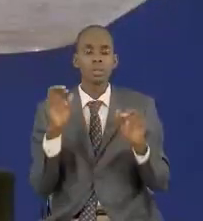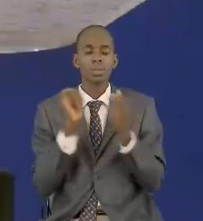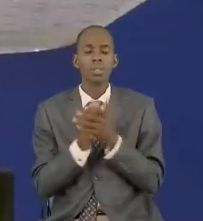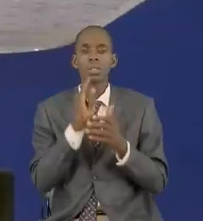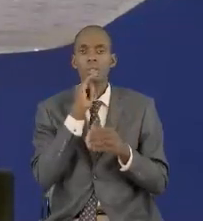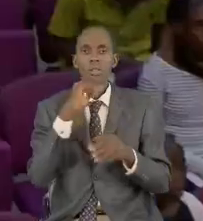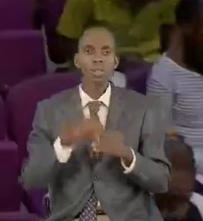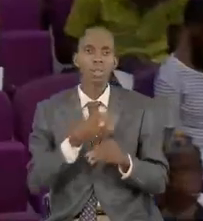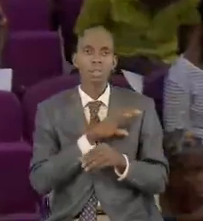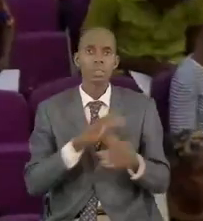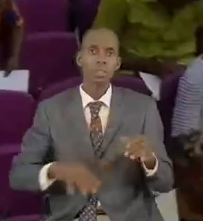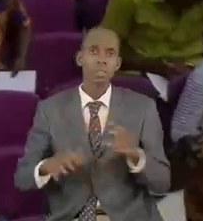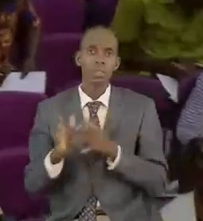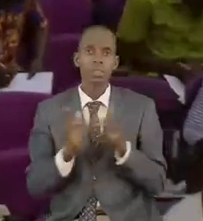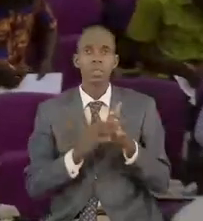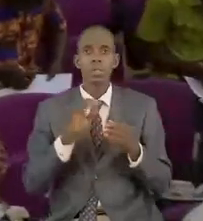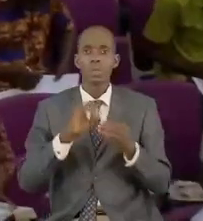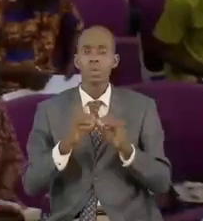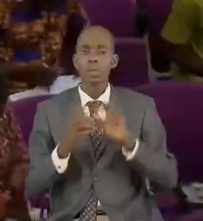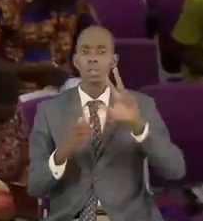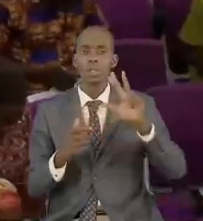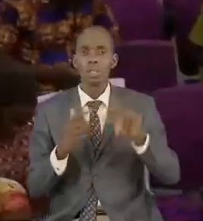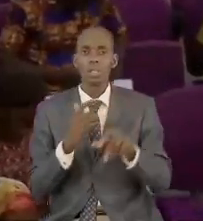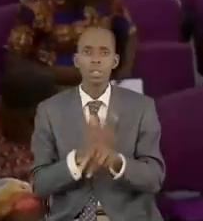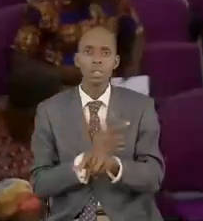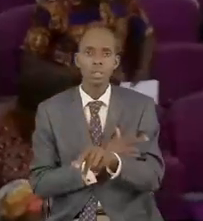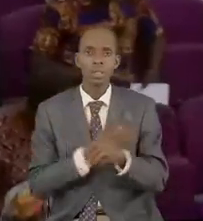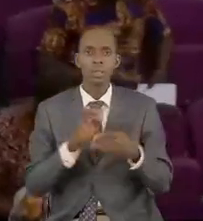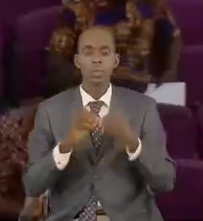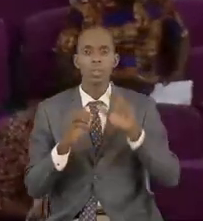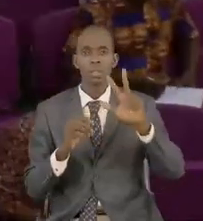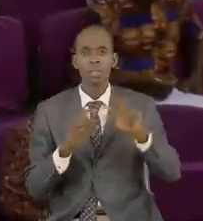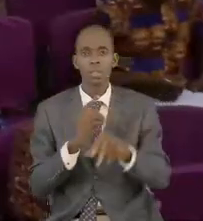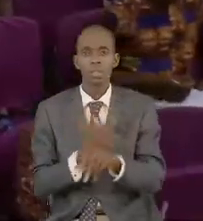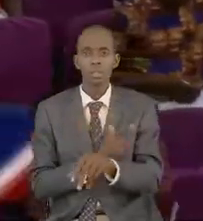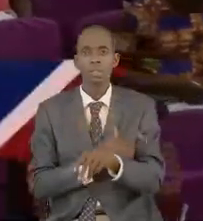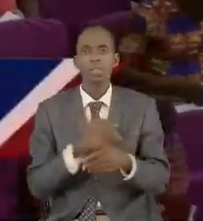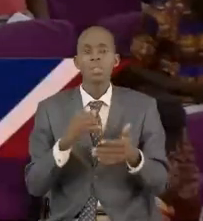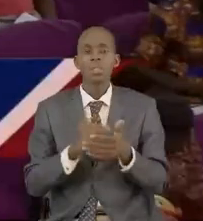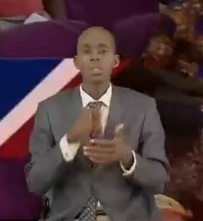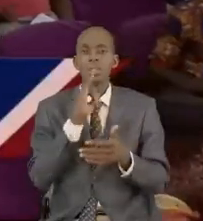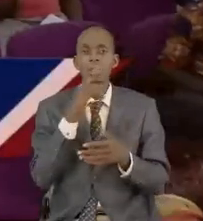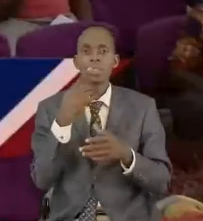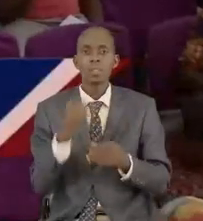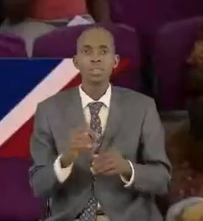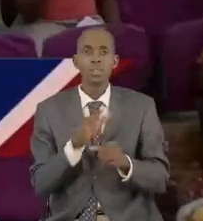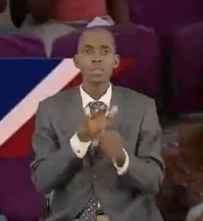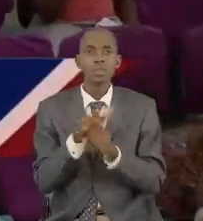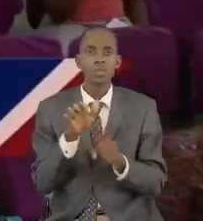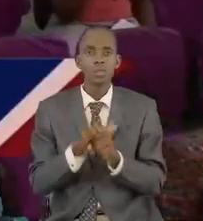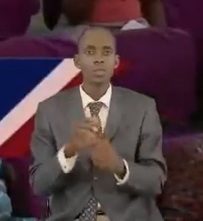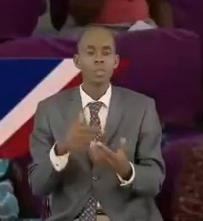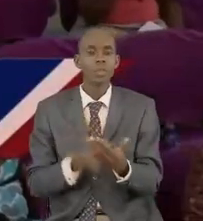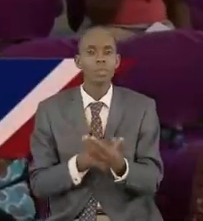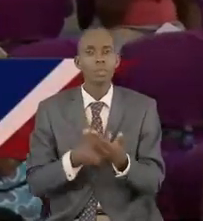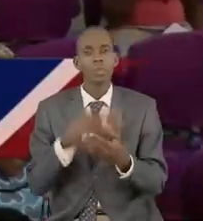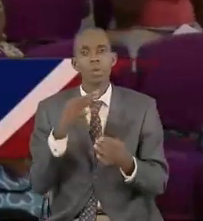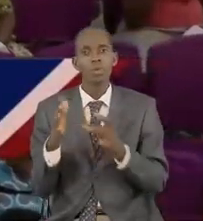la rédemption qui est en Jésus Christ troisième participe c'est l'Évangile suffisant de Jésus